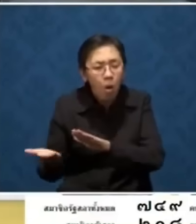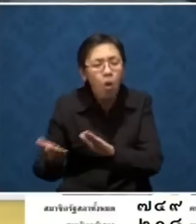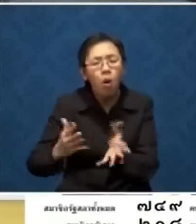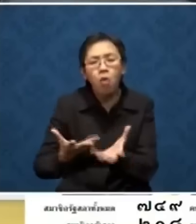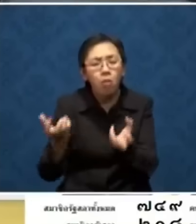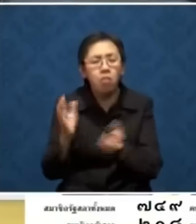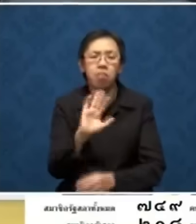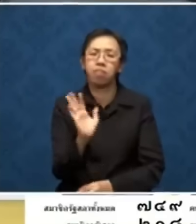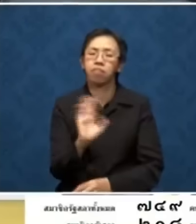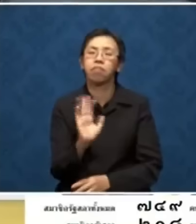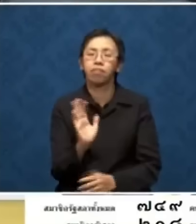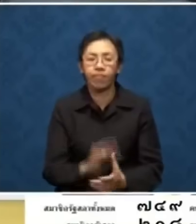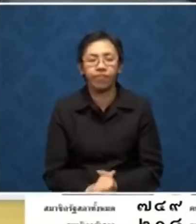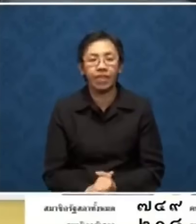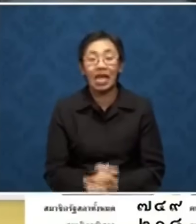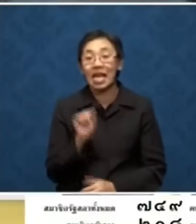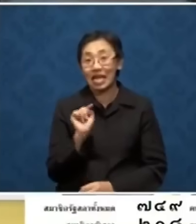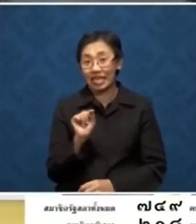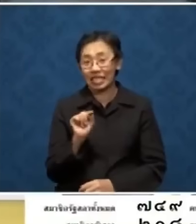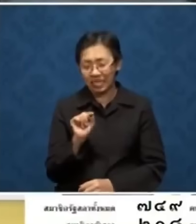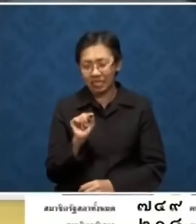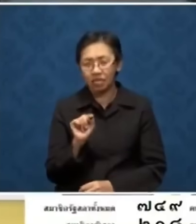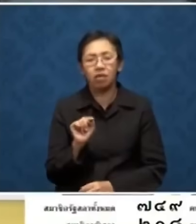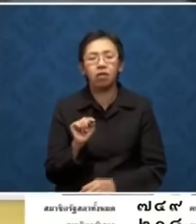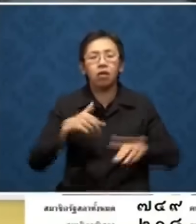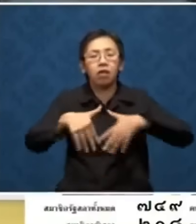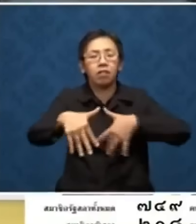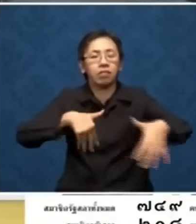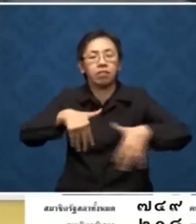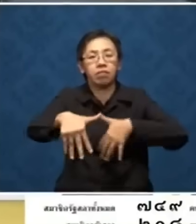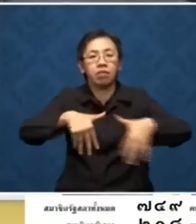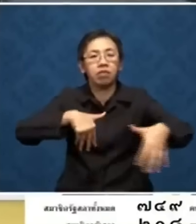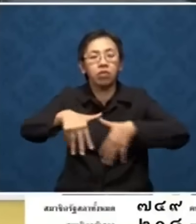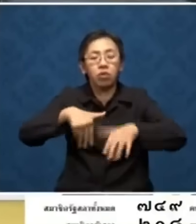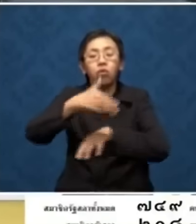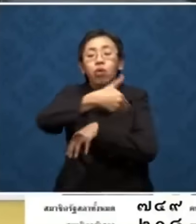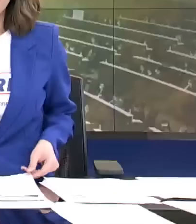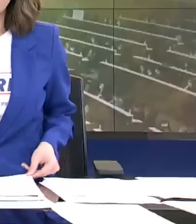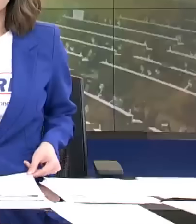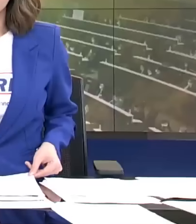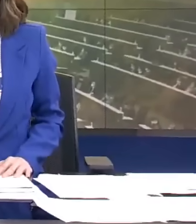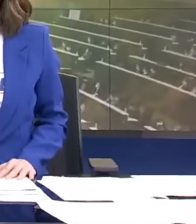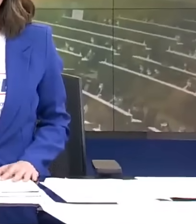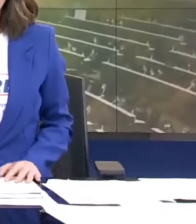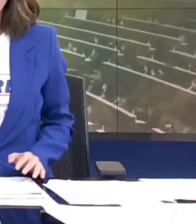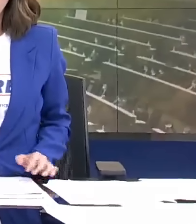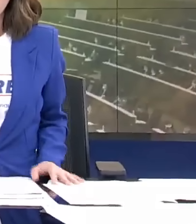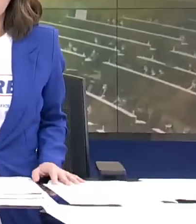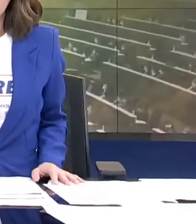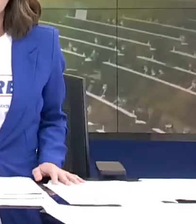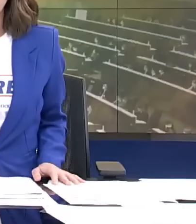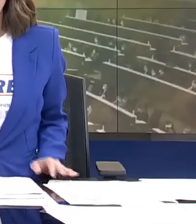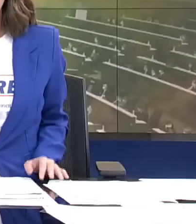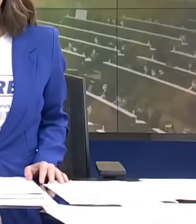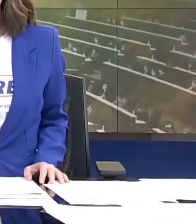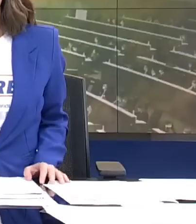ขมาตราดังกล่าวครับ ค่ะ เราจะพักกันอีกครู่เดียวนะคะคุณผู้ชมกลับไปดูบรรยาก